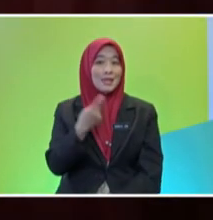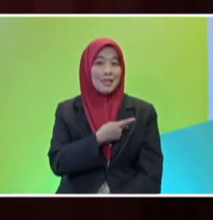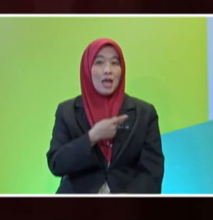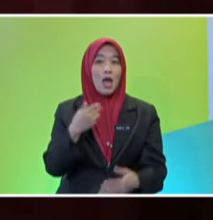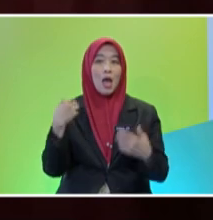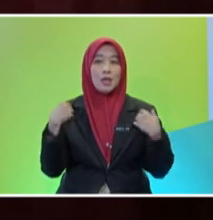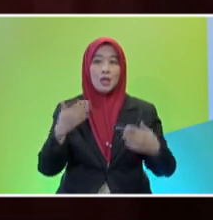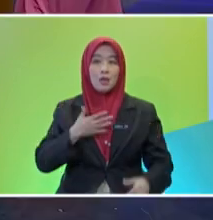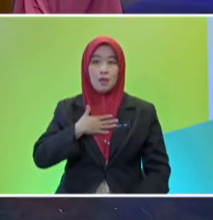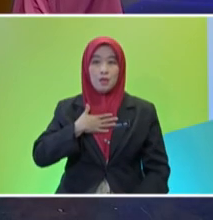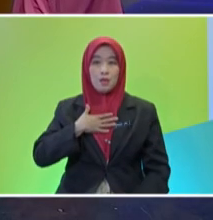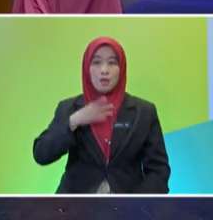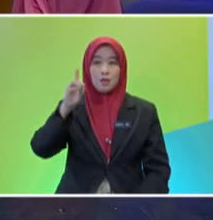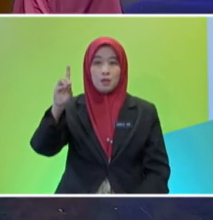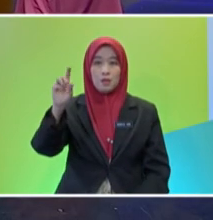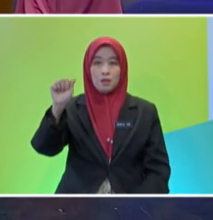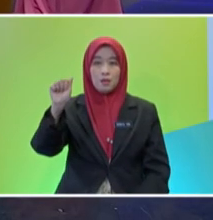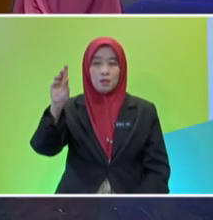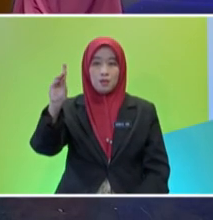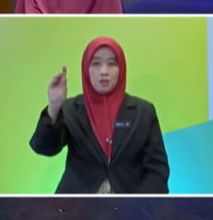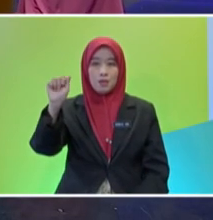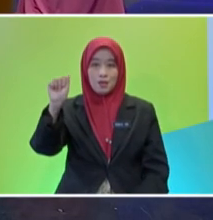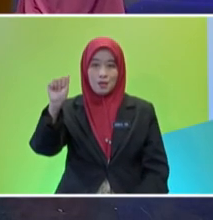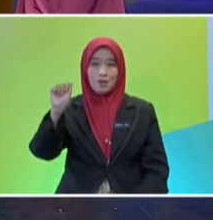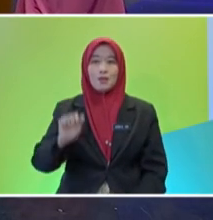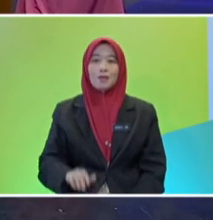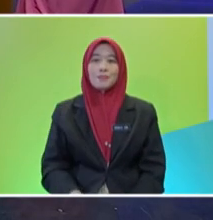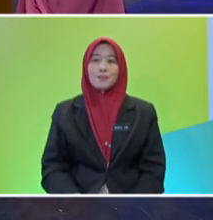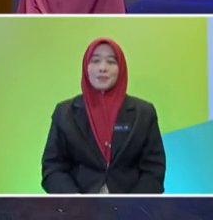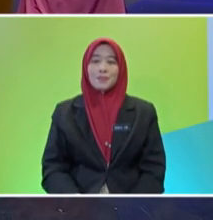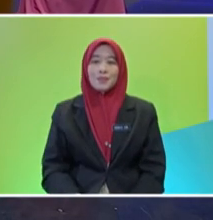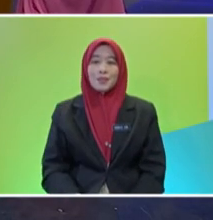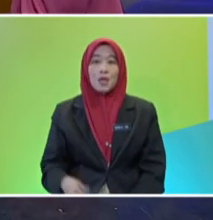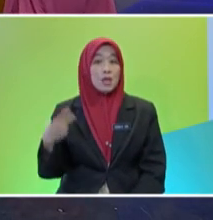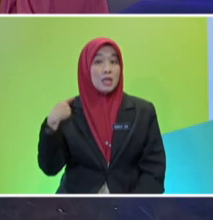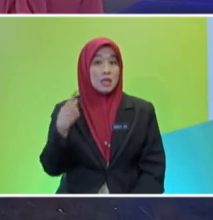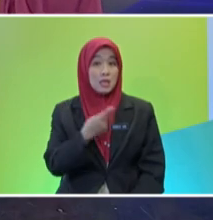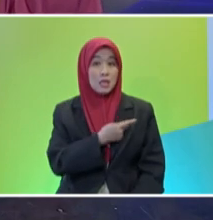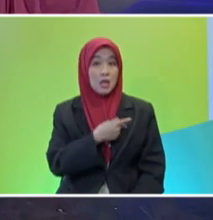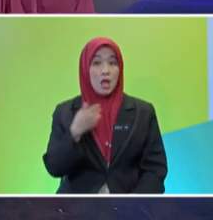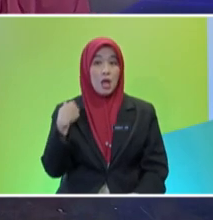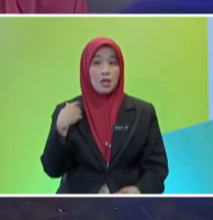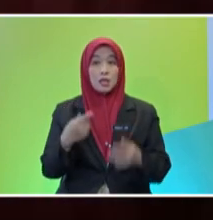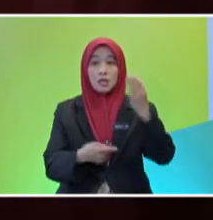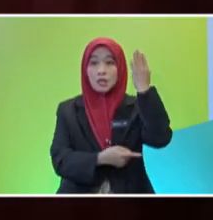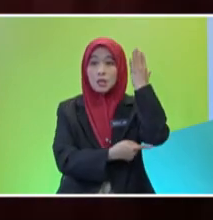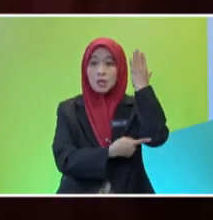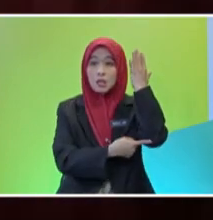dada. Dada. Okey, dada. Okey, kita ada siku.